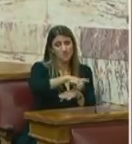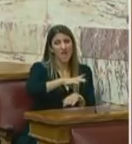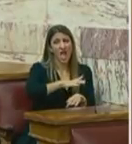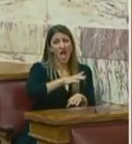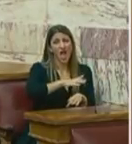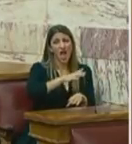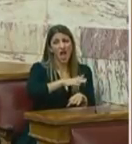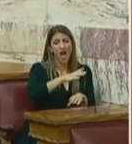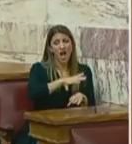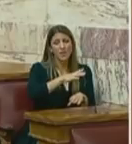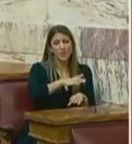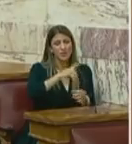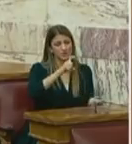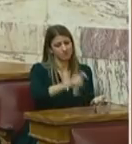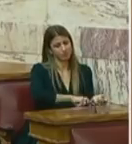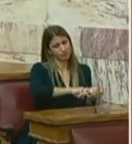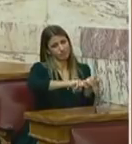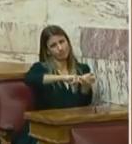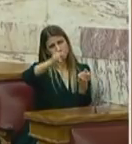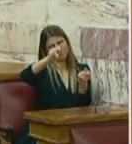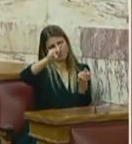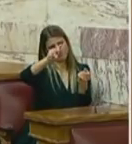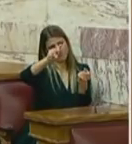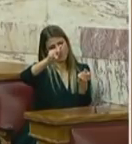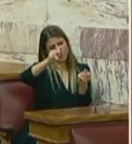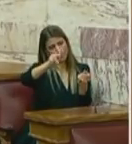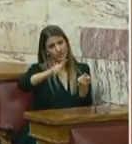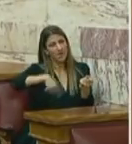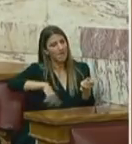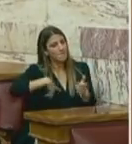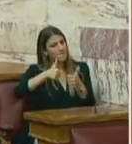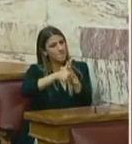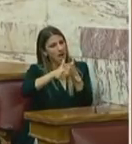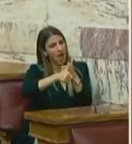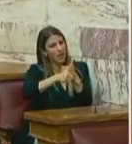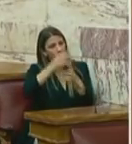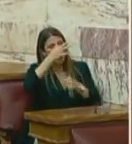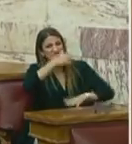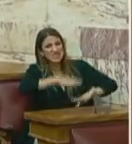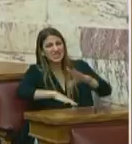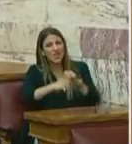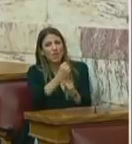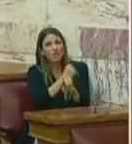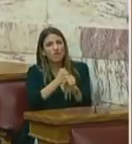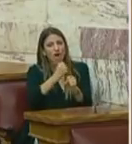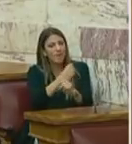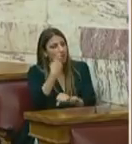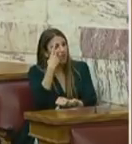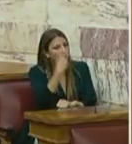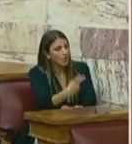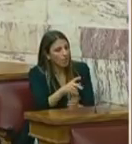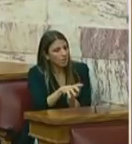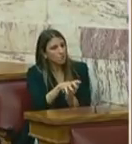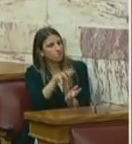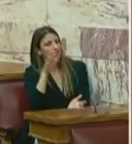και απορριμμένοι ταυτόχρονα μπροστά στις αποκαλύψεις για το σκάνδαλο Novartis. Αλλά και μπροστά στην